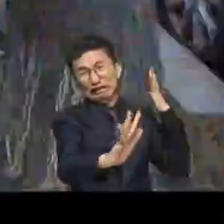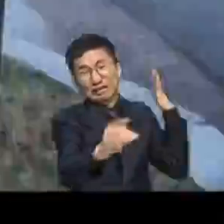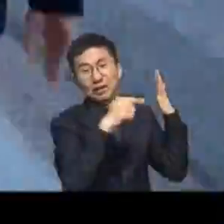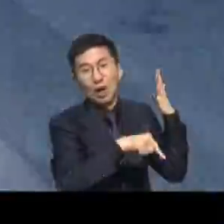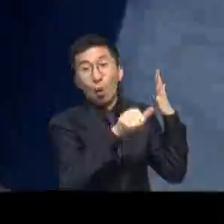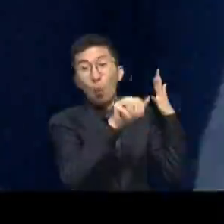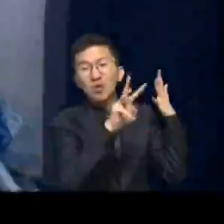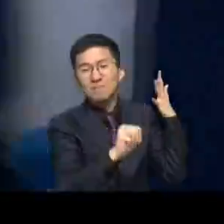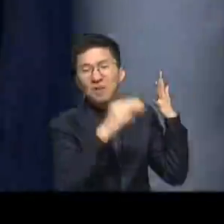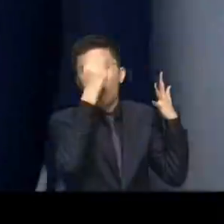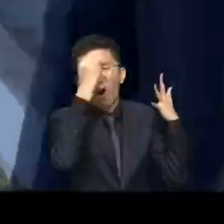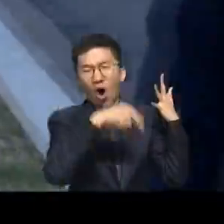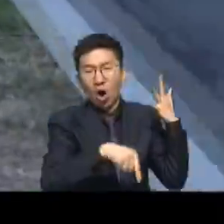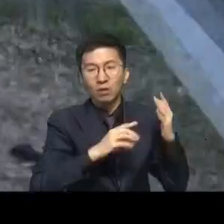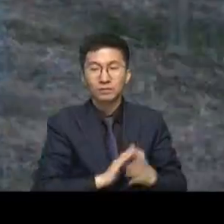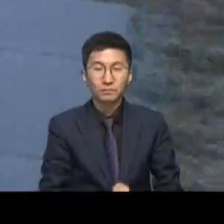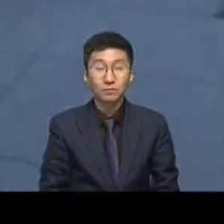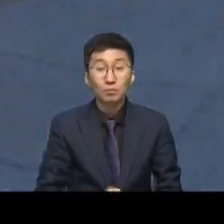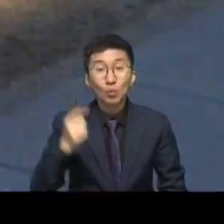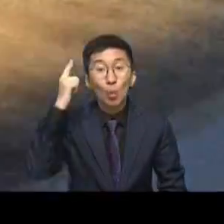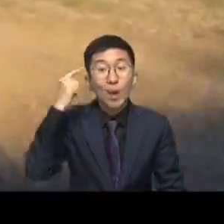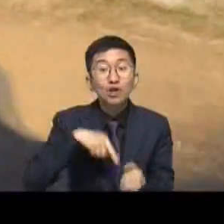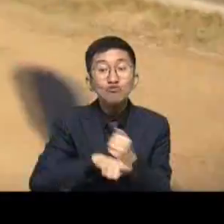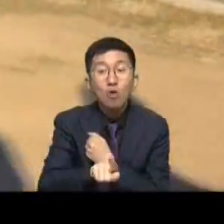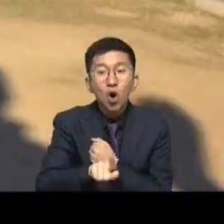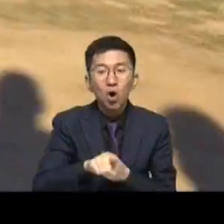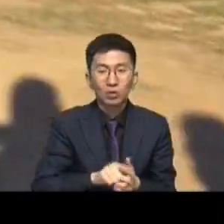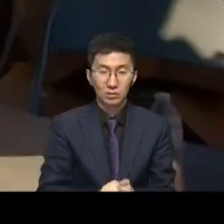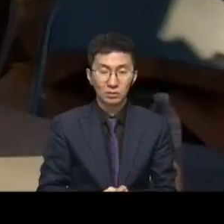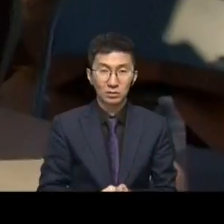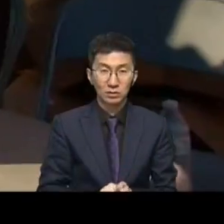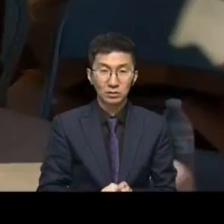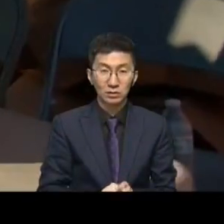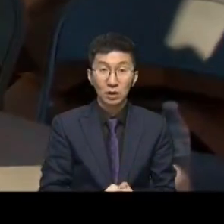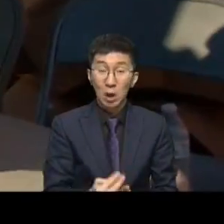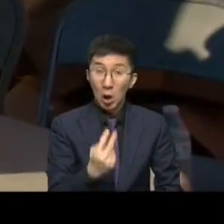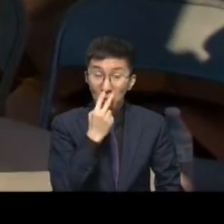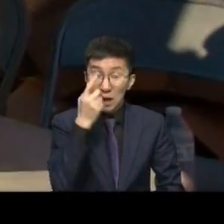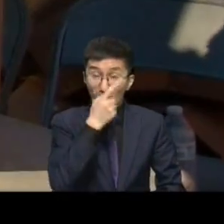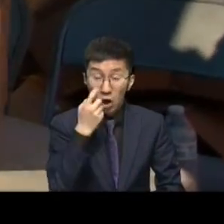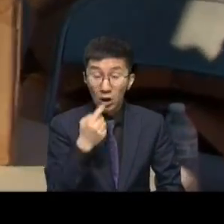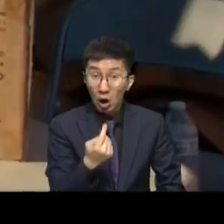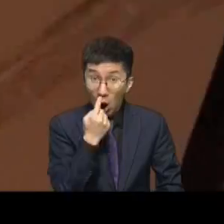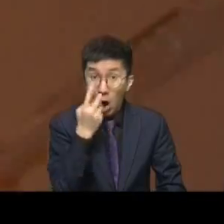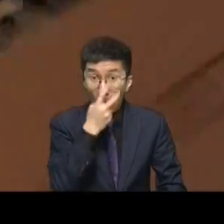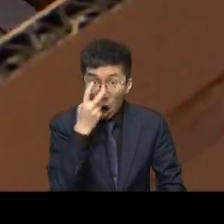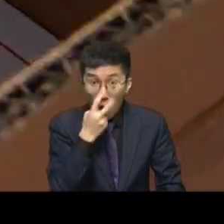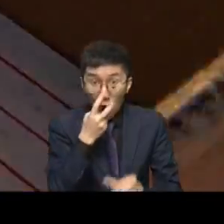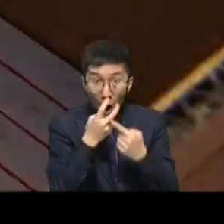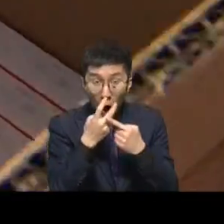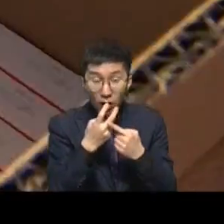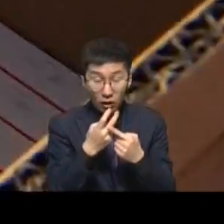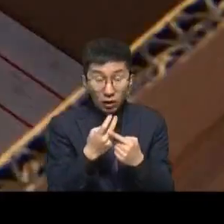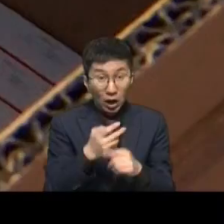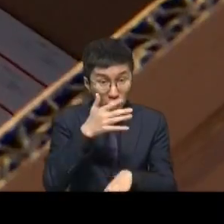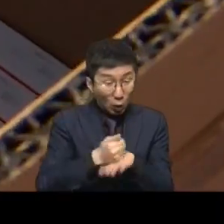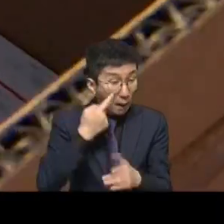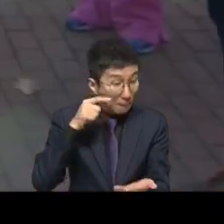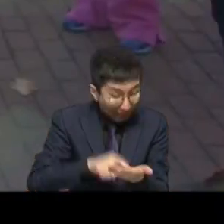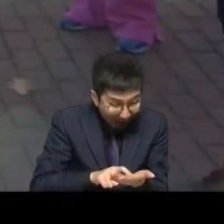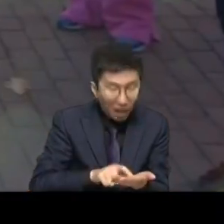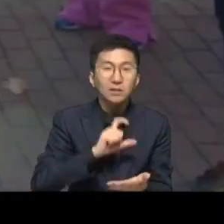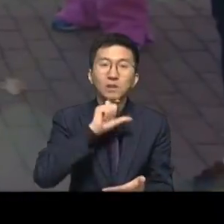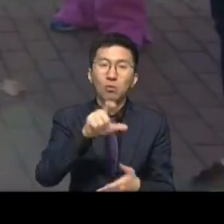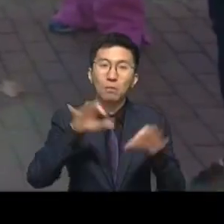줄이 만들어졌습니다. 15분 만에 결과가 나오는 코로나19 자가진단기를 나눠준다는 소식을 듣고 몇